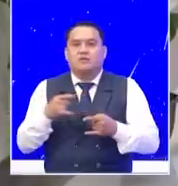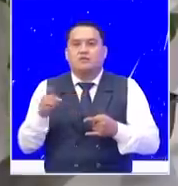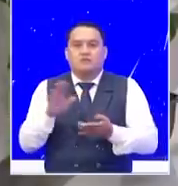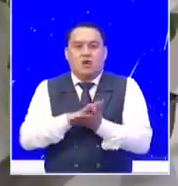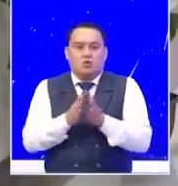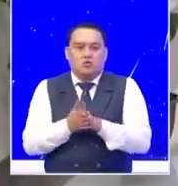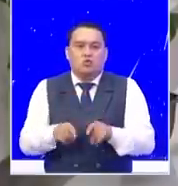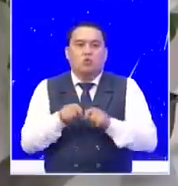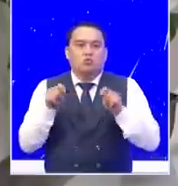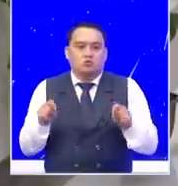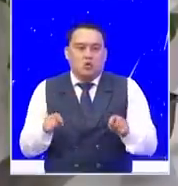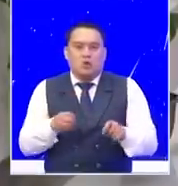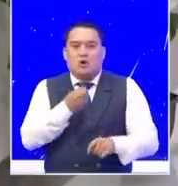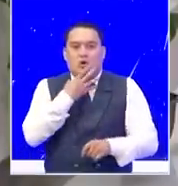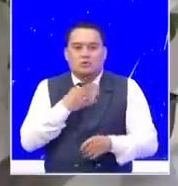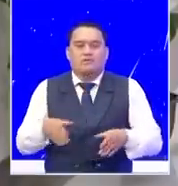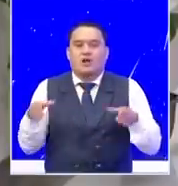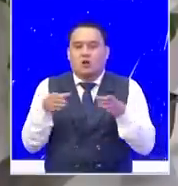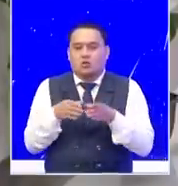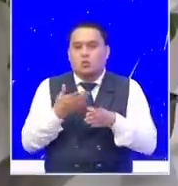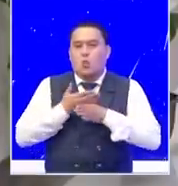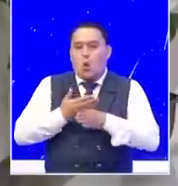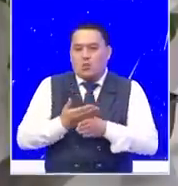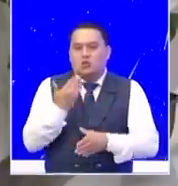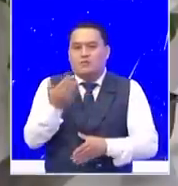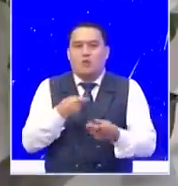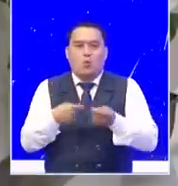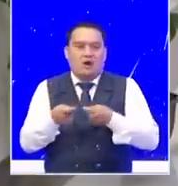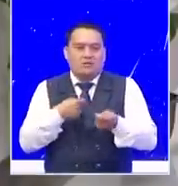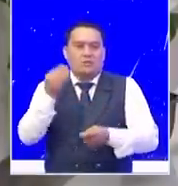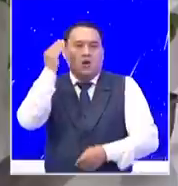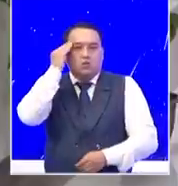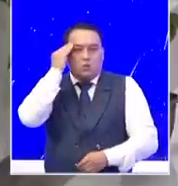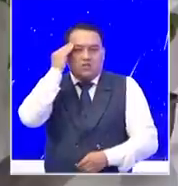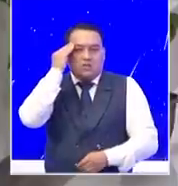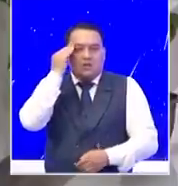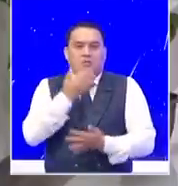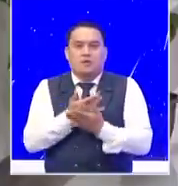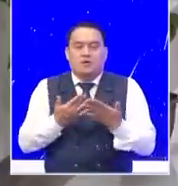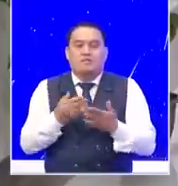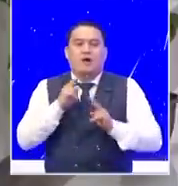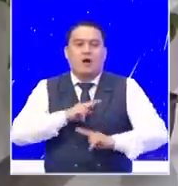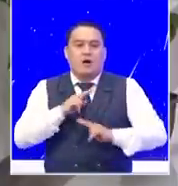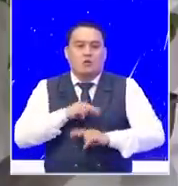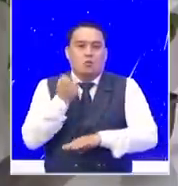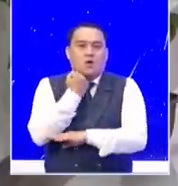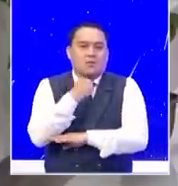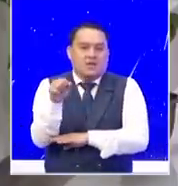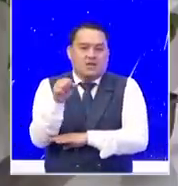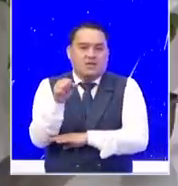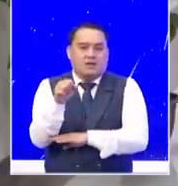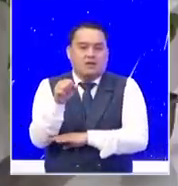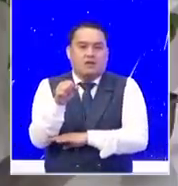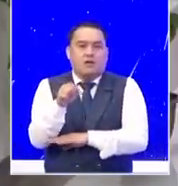условия и собрал хороший коллектив. Благодаря его управленческим способностям ряд моих коллег одерживают победы